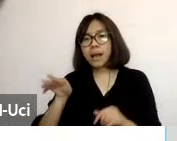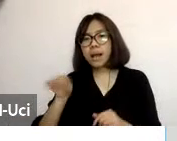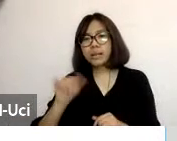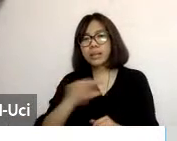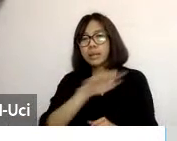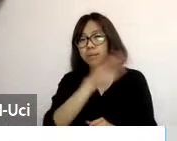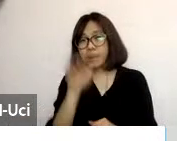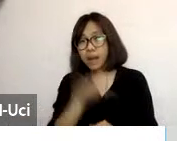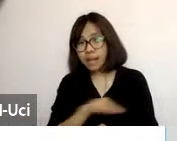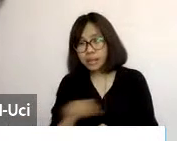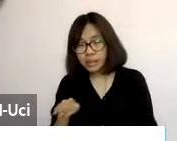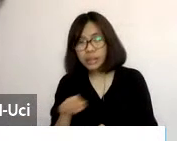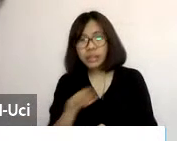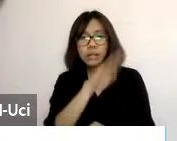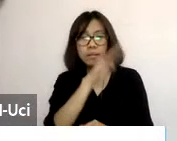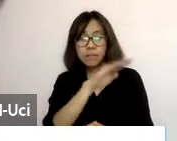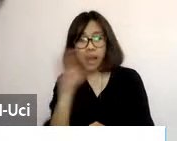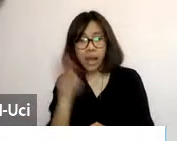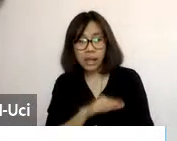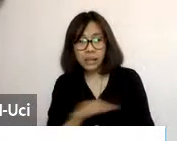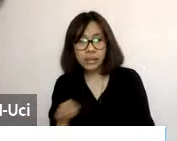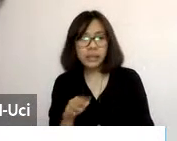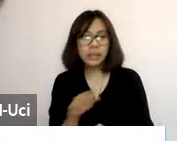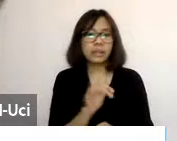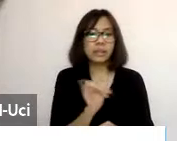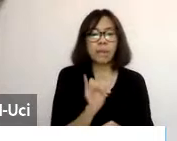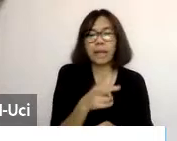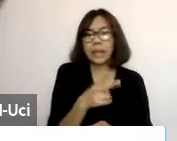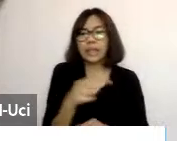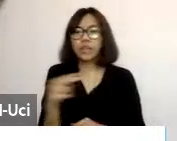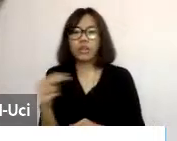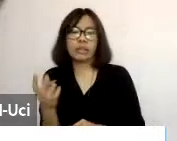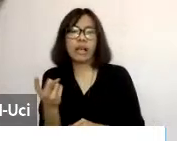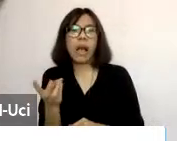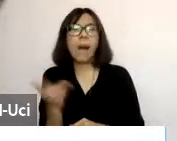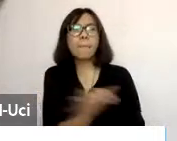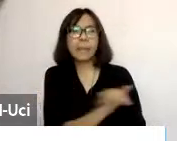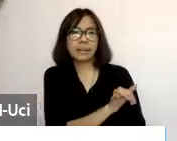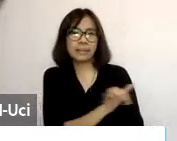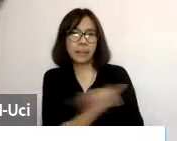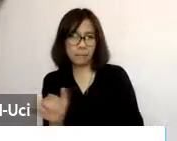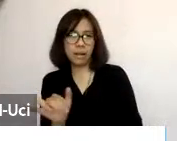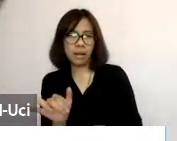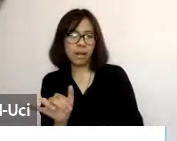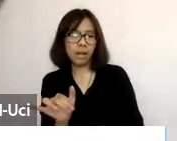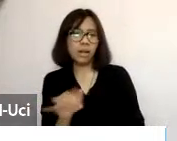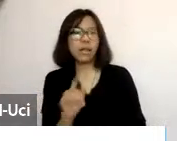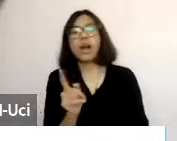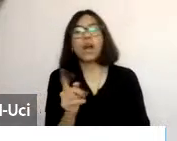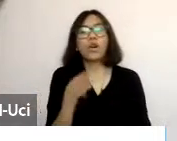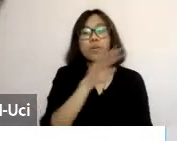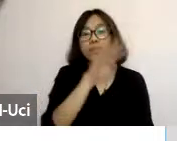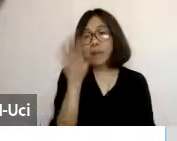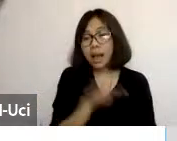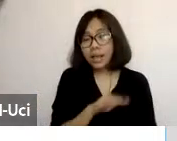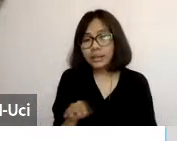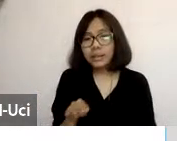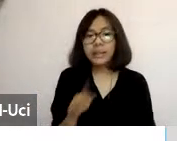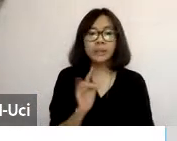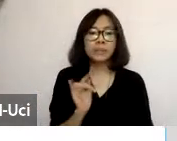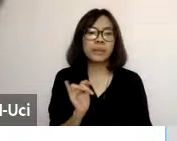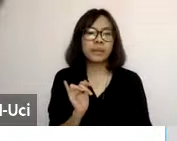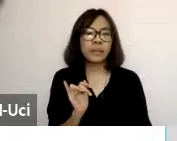mempunyai situation sebetulnya tidak jauh berbeda dengan Indonesia suara setuju Justice mereka termasuk negara yang sebetulnya